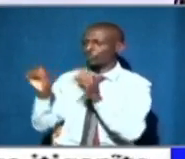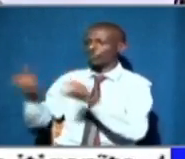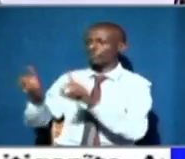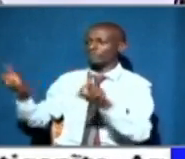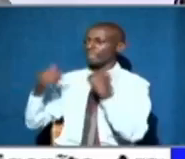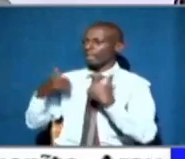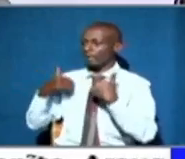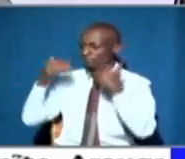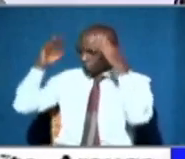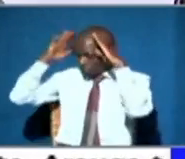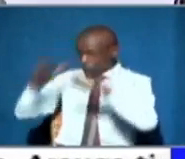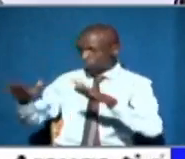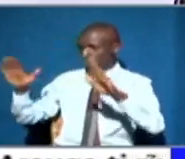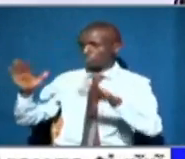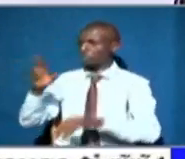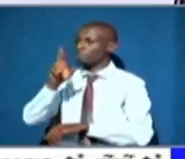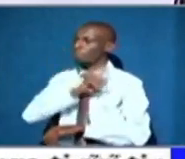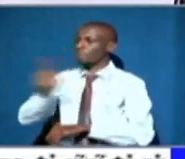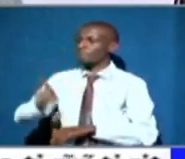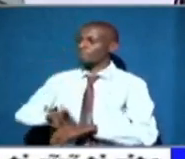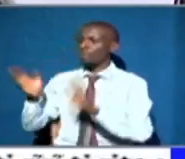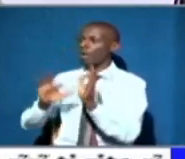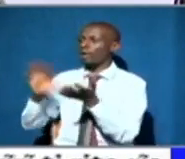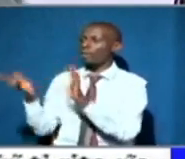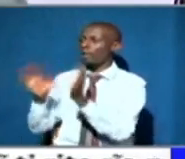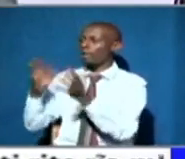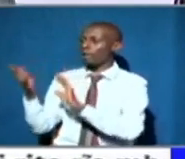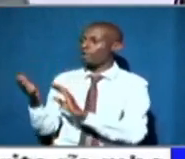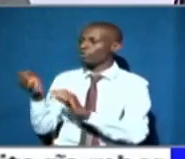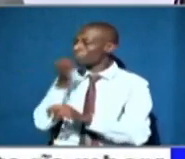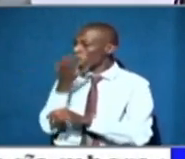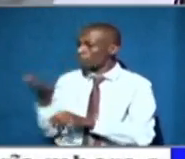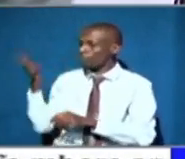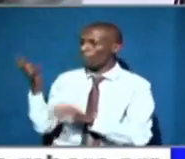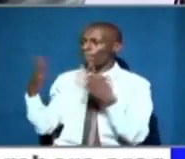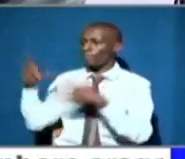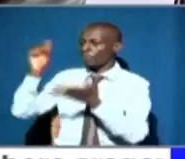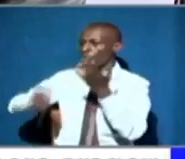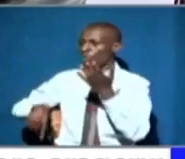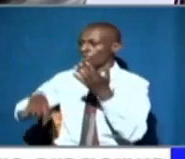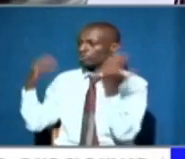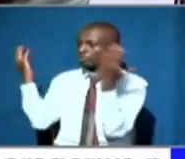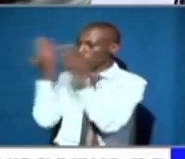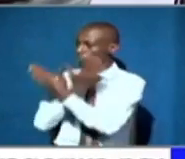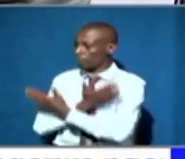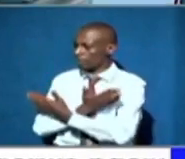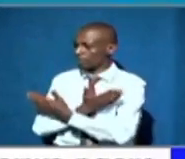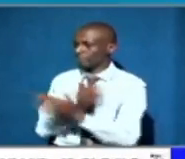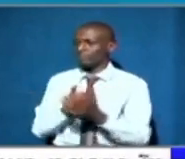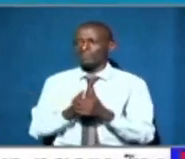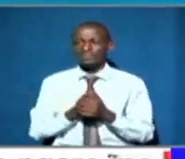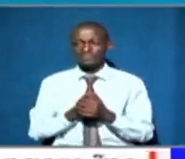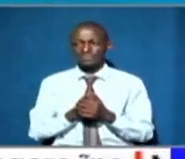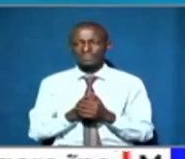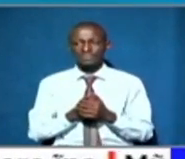ya githiramu muhutumete ya tia kana muhinyere ili ya tia na ni ya tia ugira kwira erole ni hoinu omode ni itogo dhete